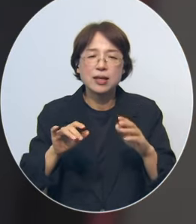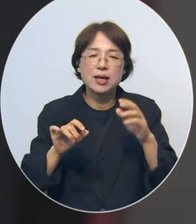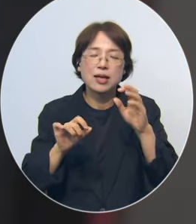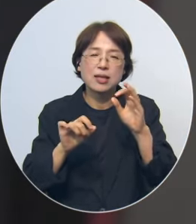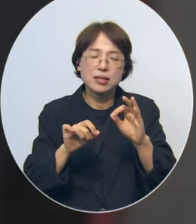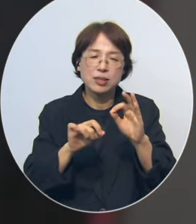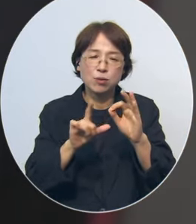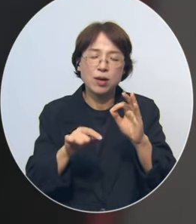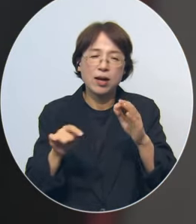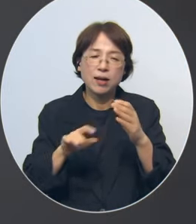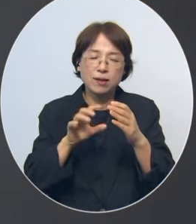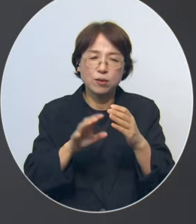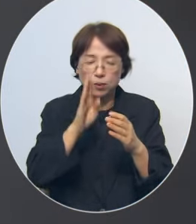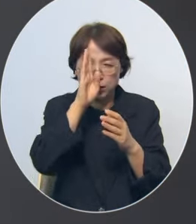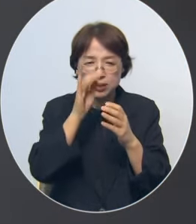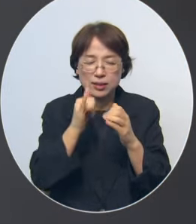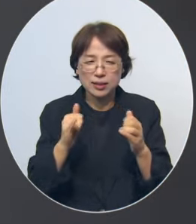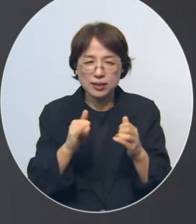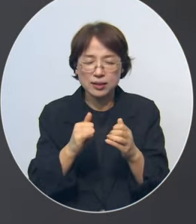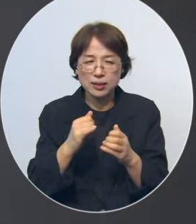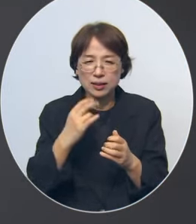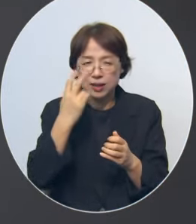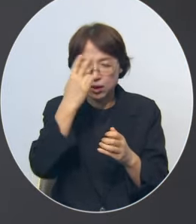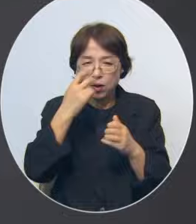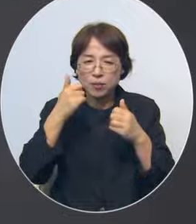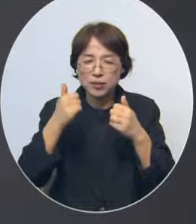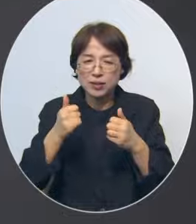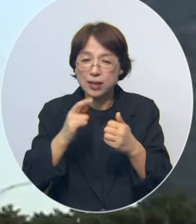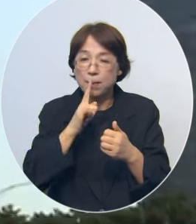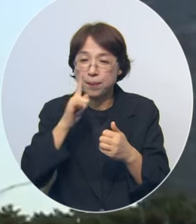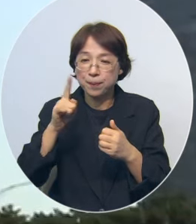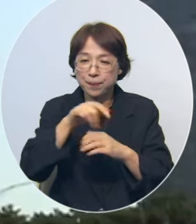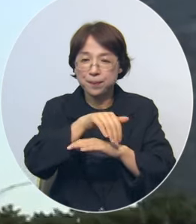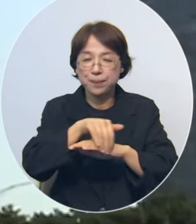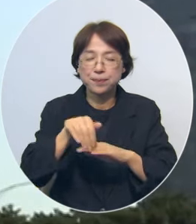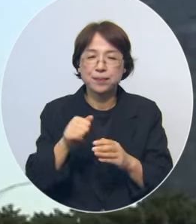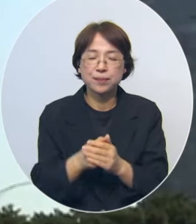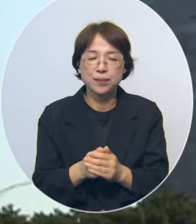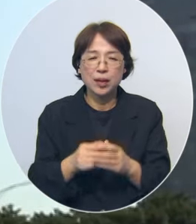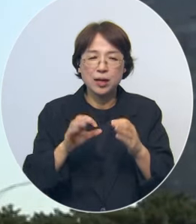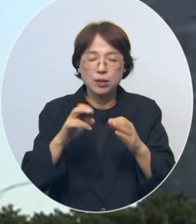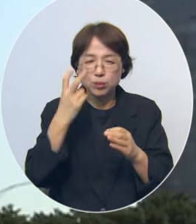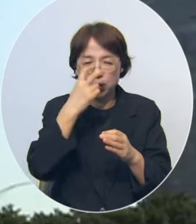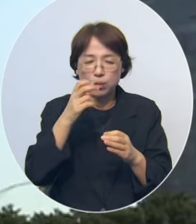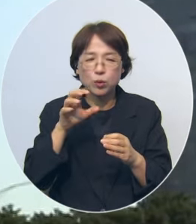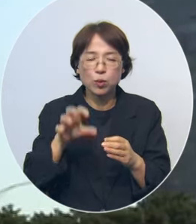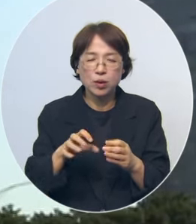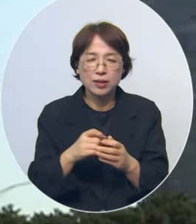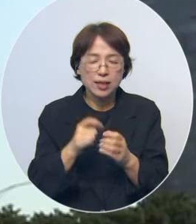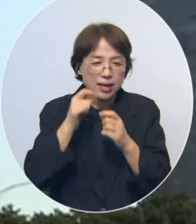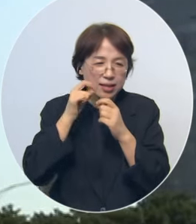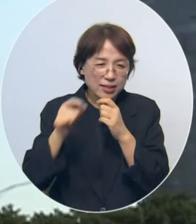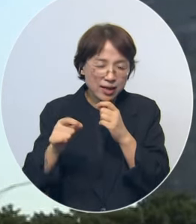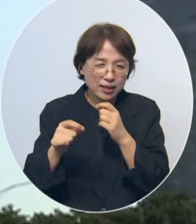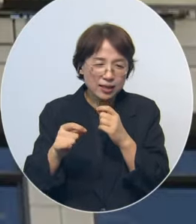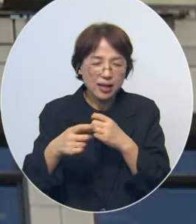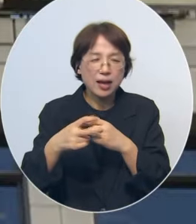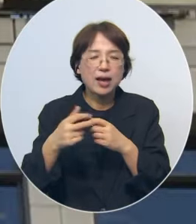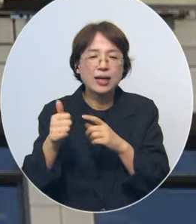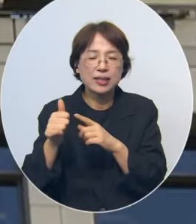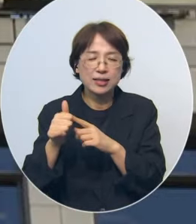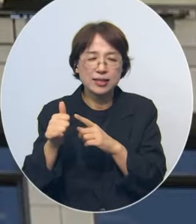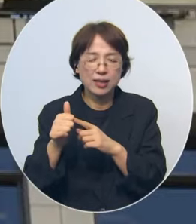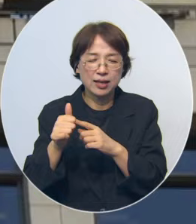범행에 가담한 환자들을 검찰의 불구속 예입니다 금원은 보험사기를 주도한 의료진뿐만 아니라